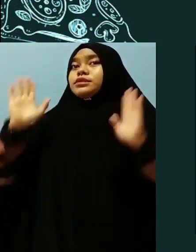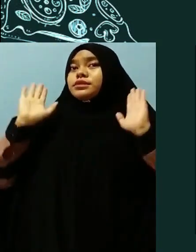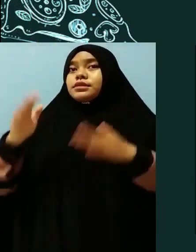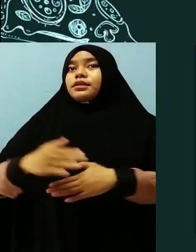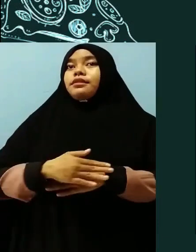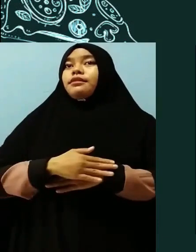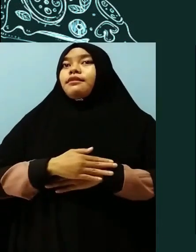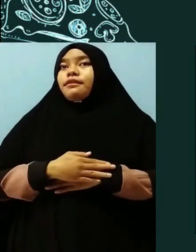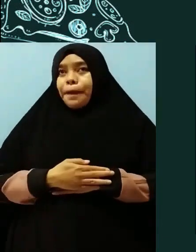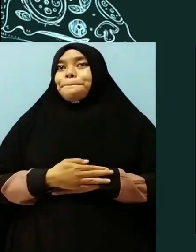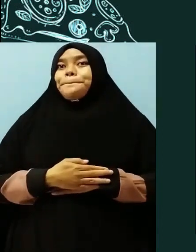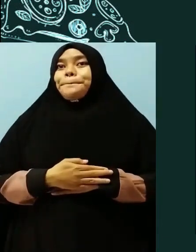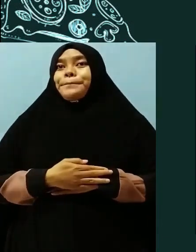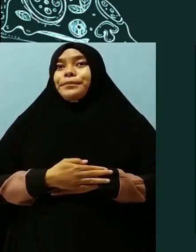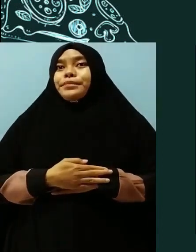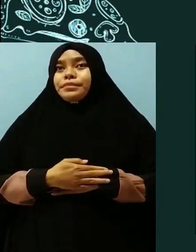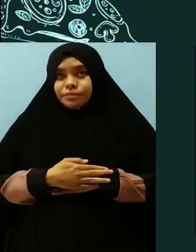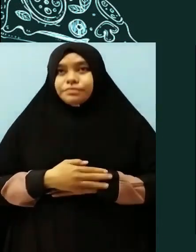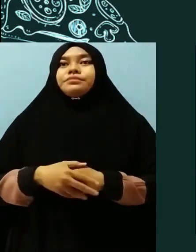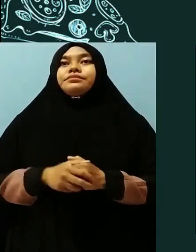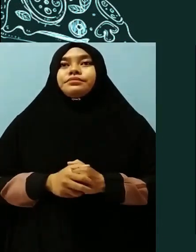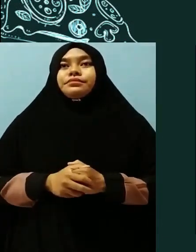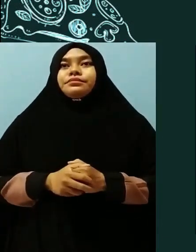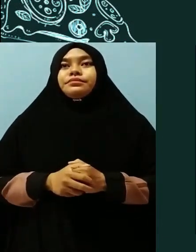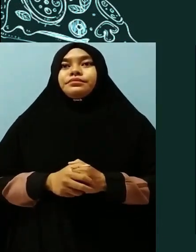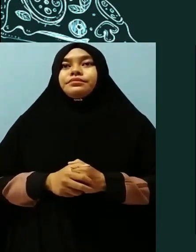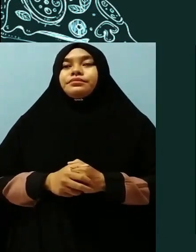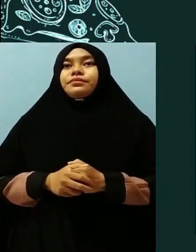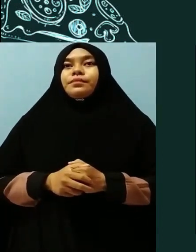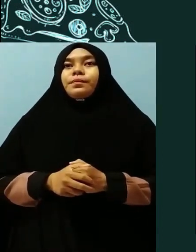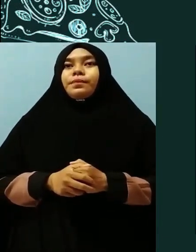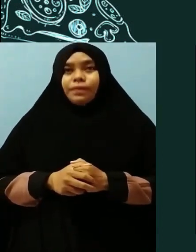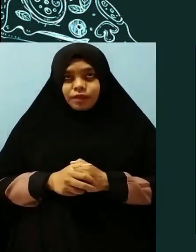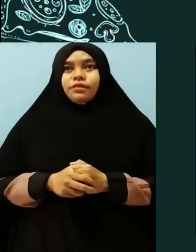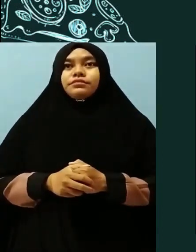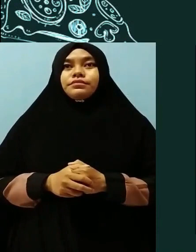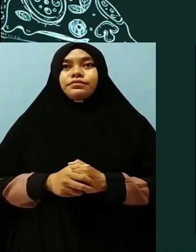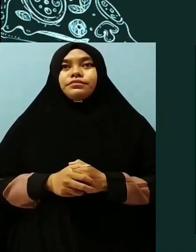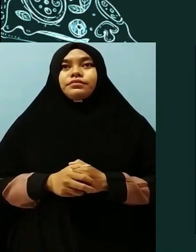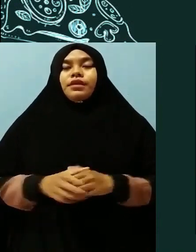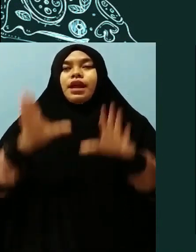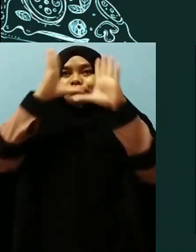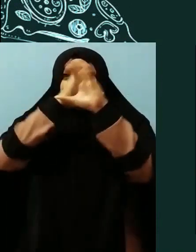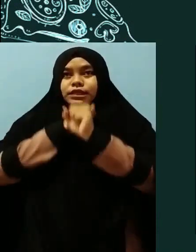minum kepada kami dan menjadikan kami orang muslim.